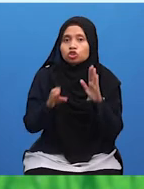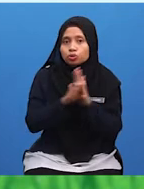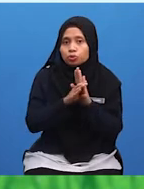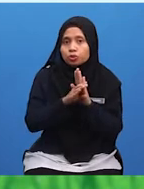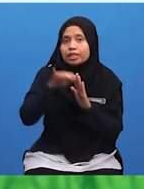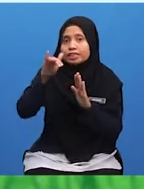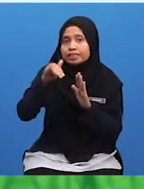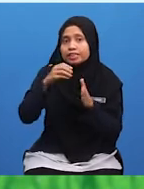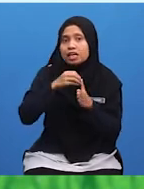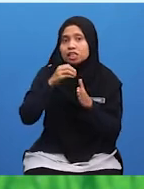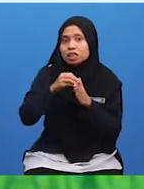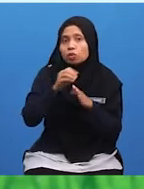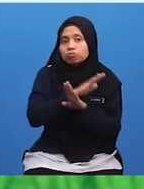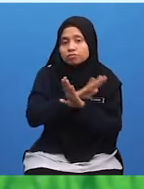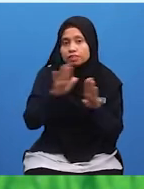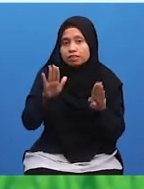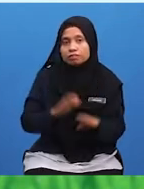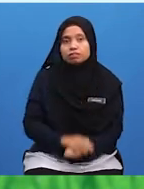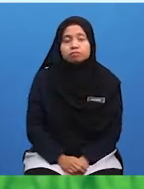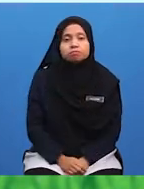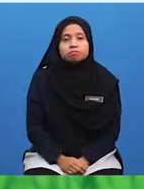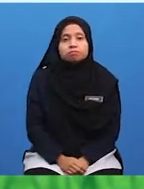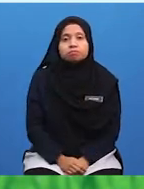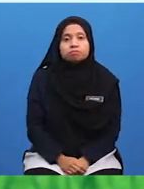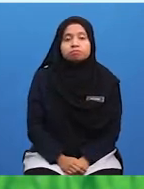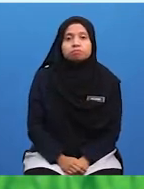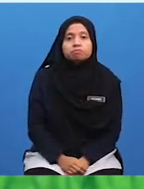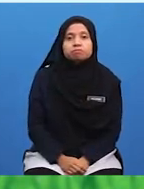Katakan ya atau tidak.